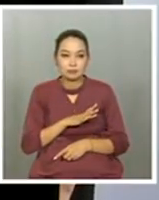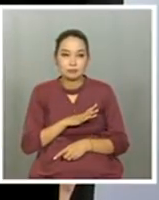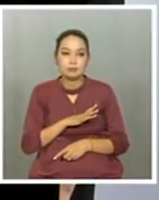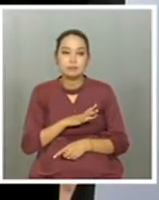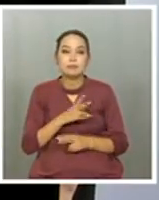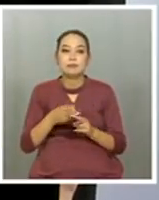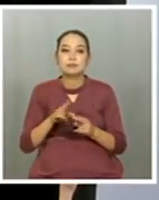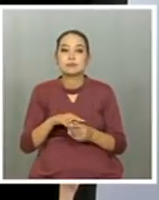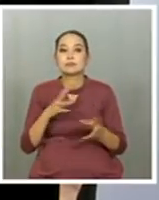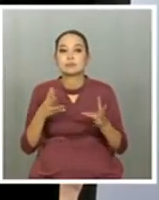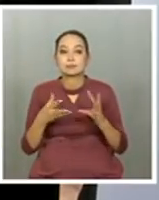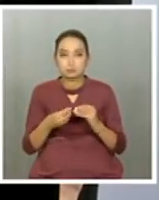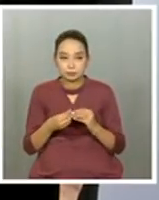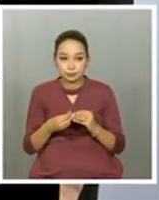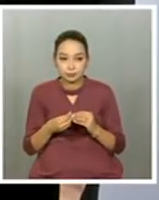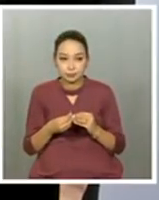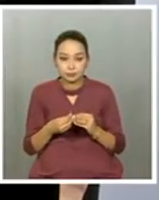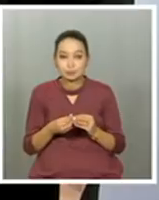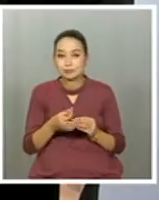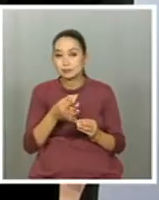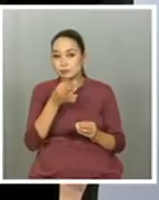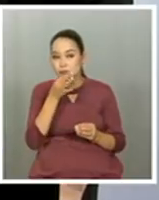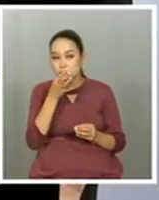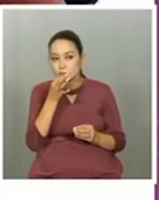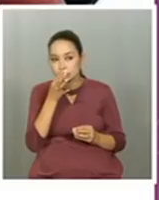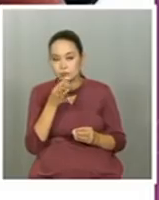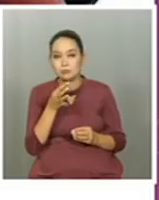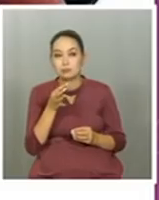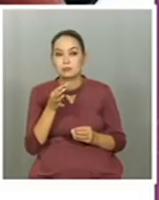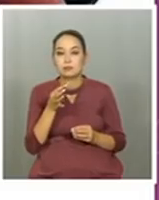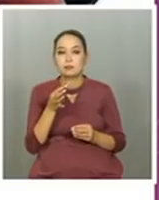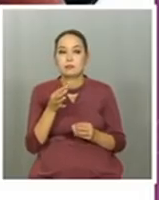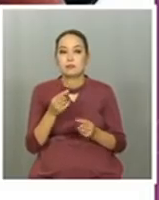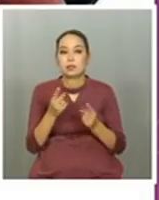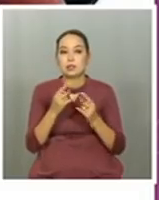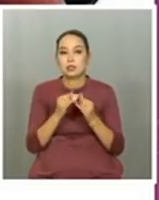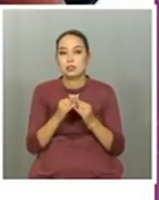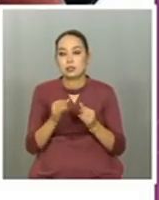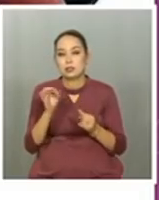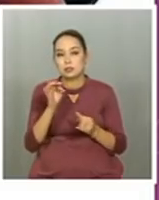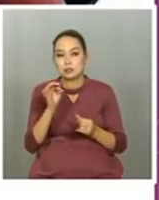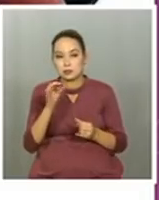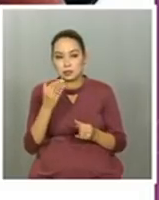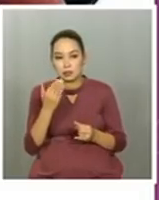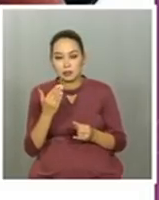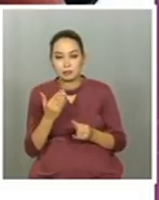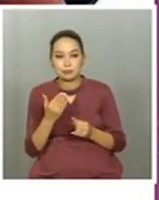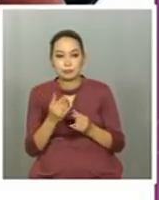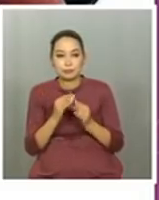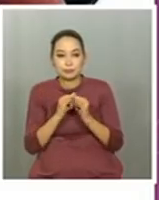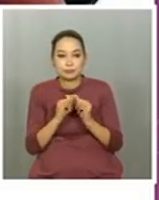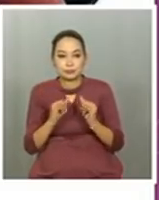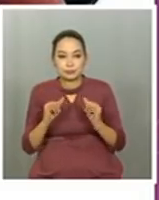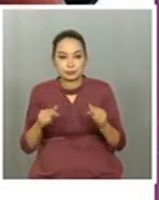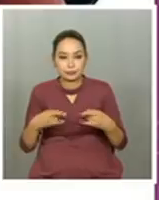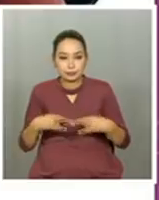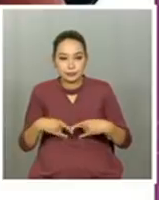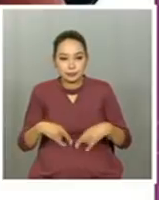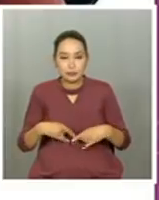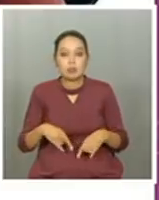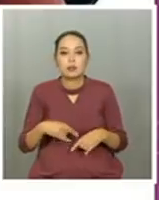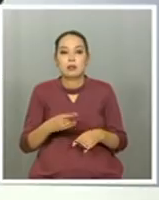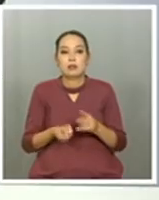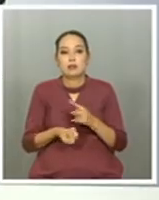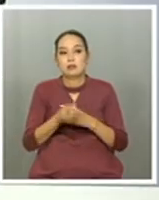Нәтижесінде жұмыртқасы ірі болып келетін партеногенездік жолмен дами алатын жібек құрты пайда